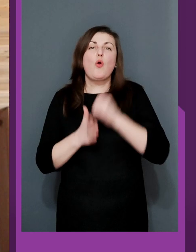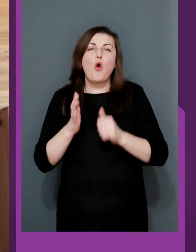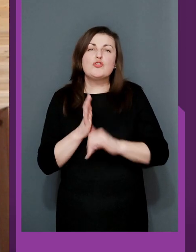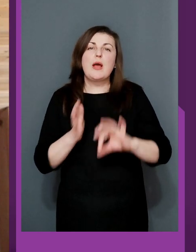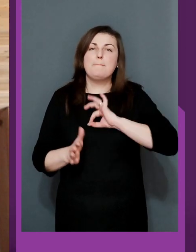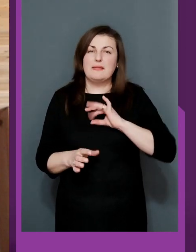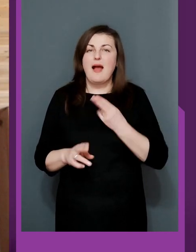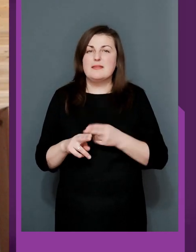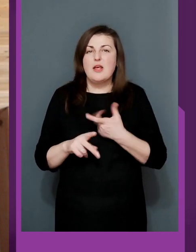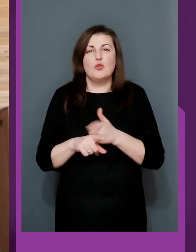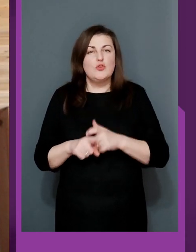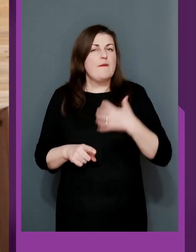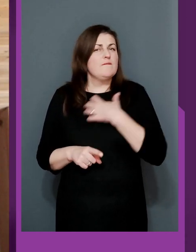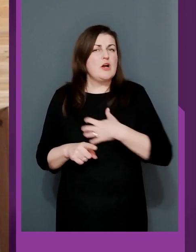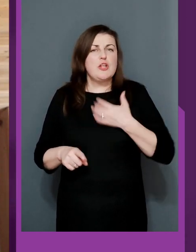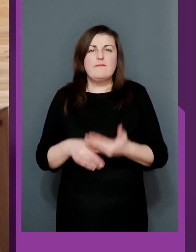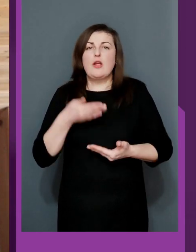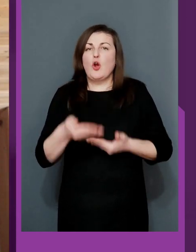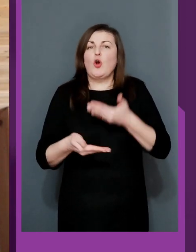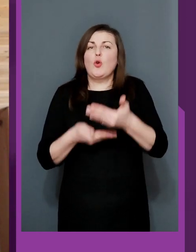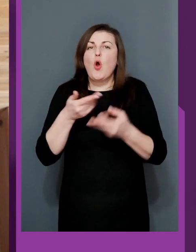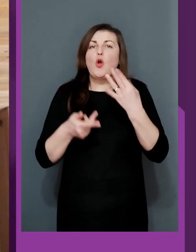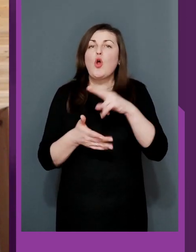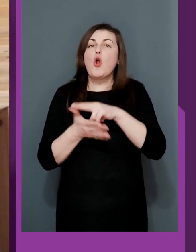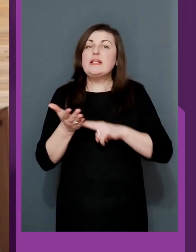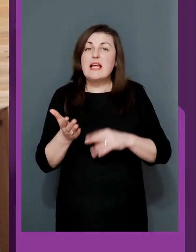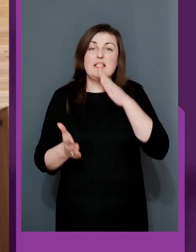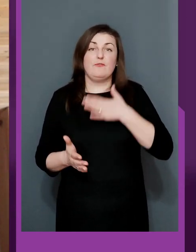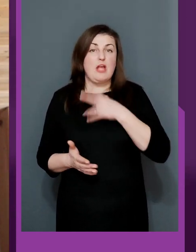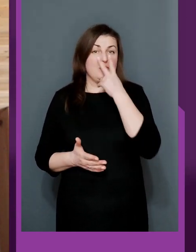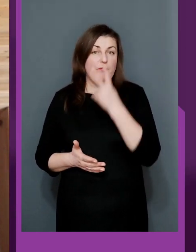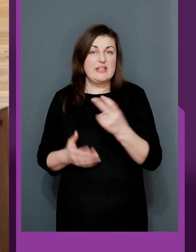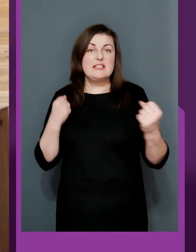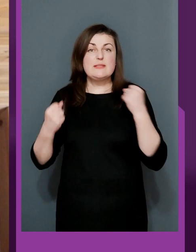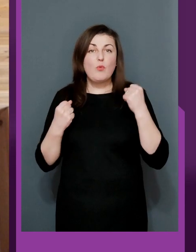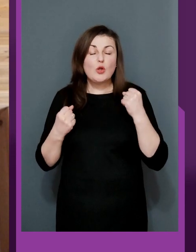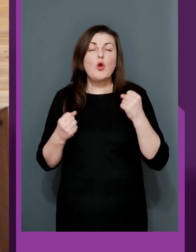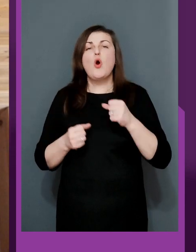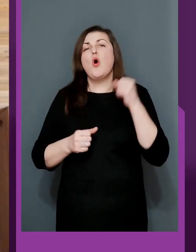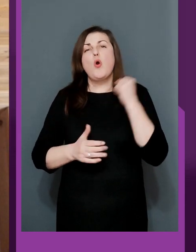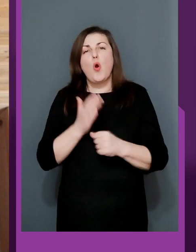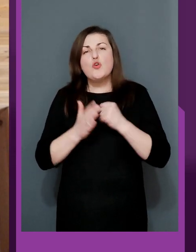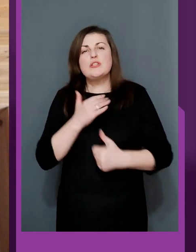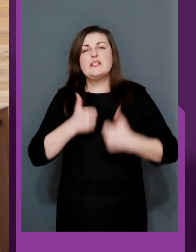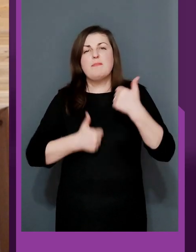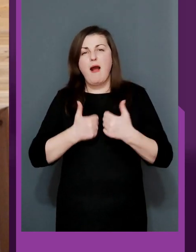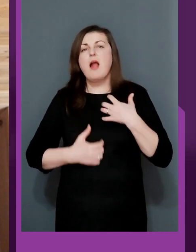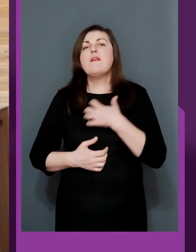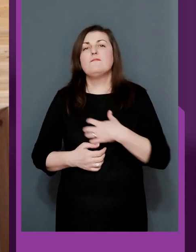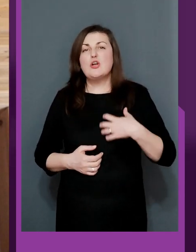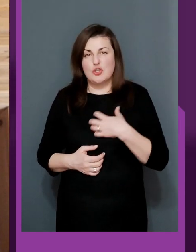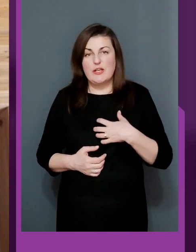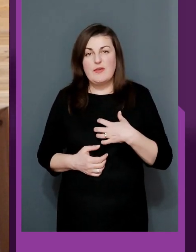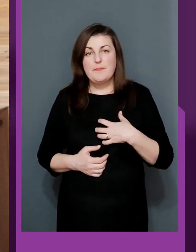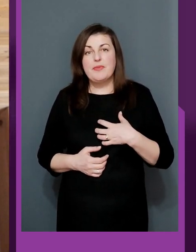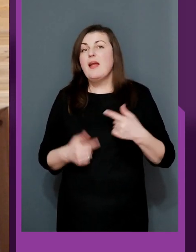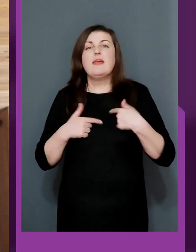кожна медаль - це досить важливий крок до ліцензії і в нашому виді спорту е кожні змагання важливі